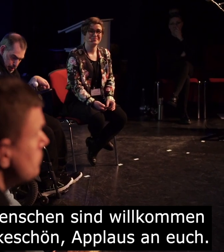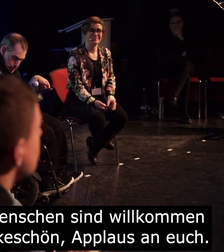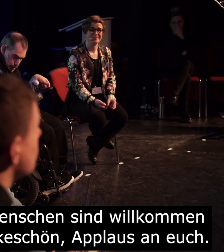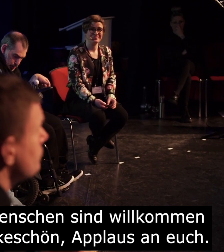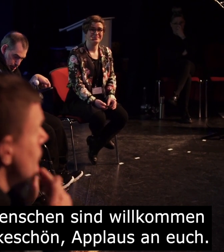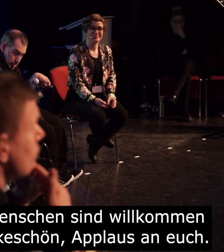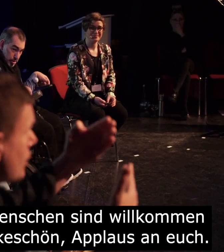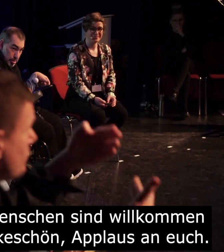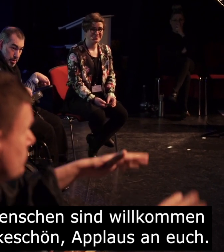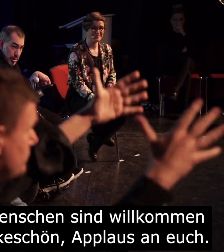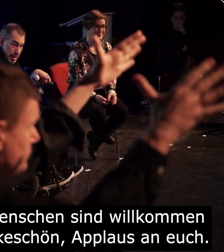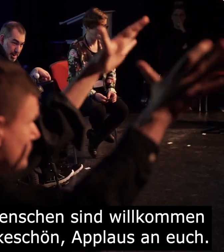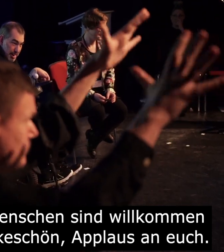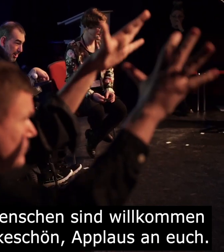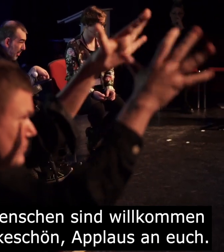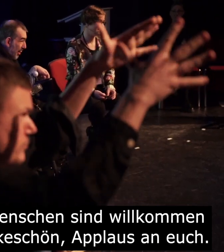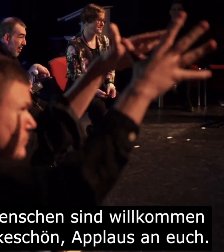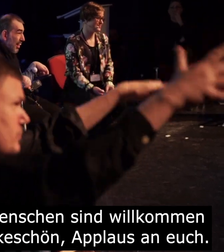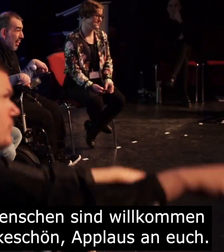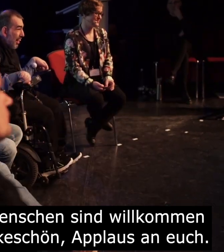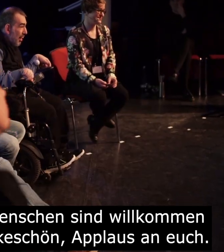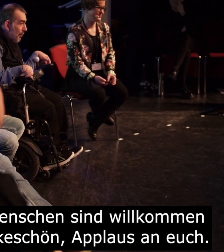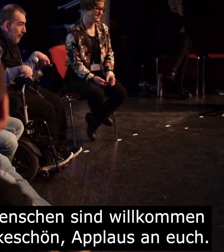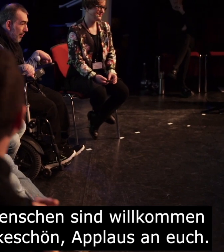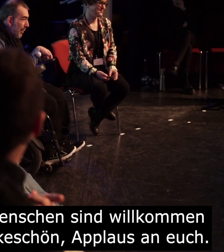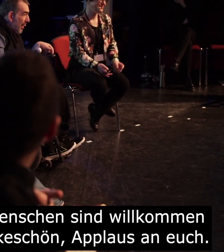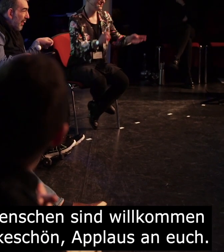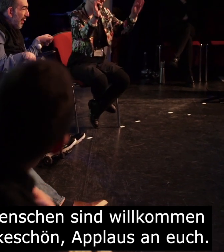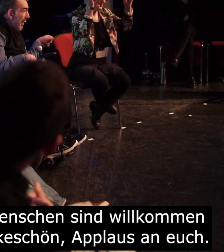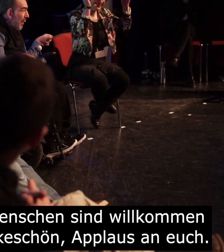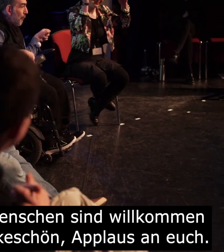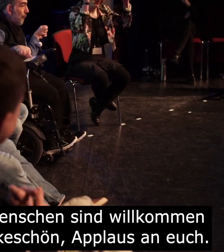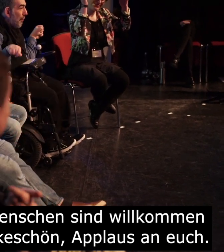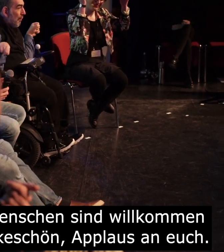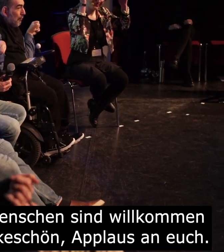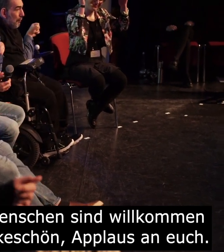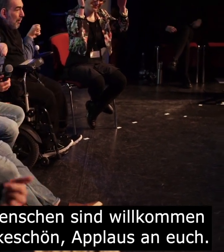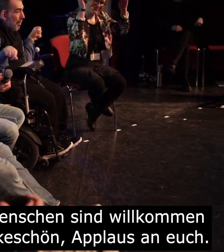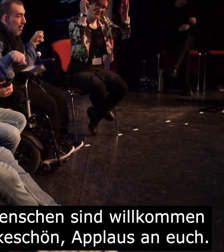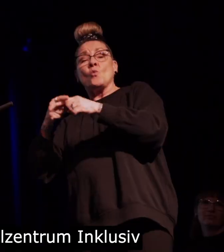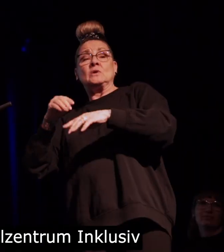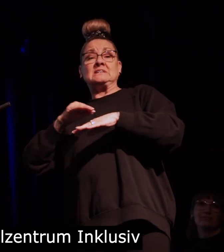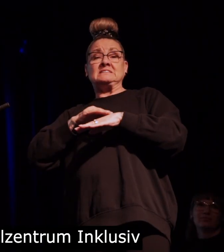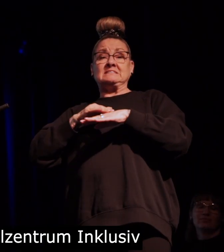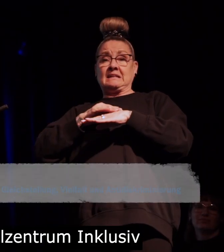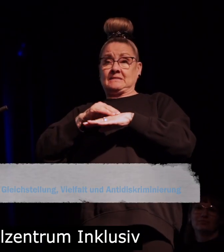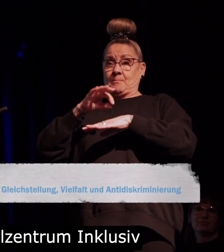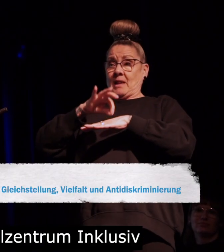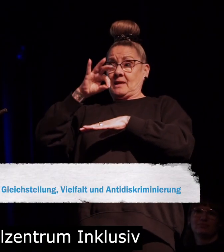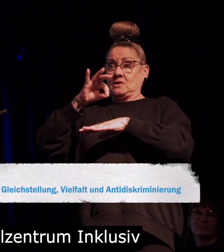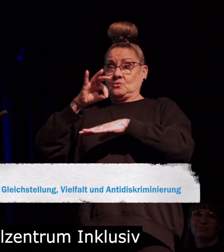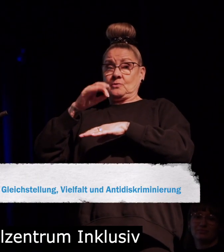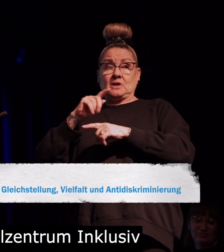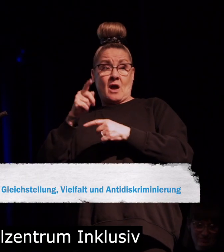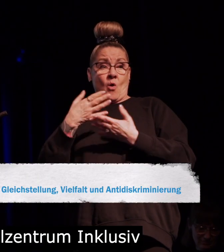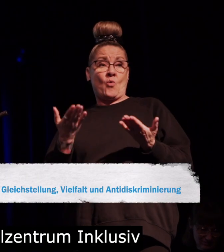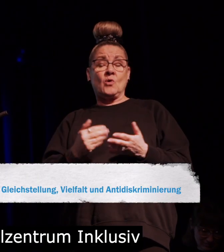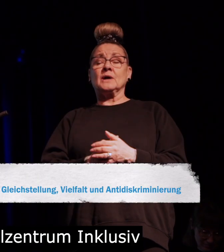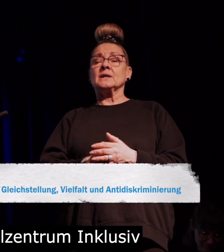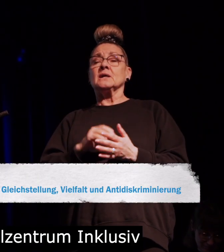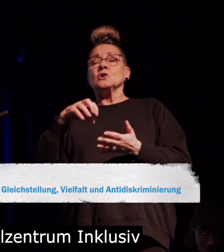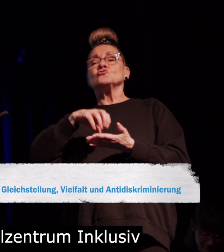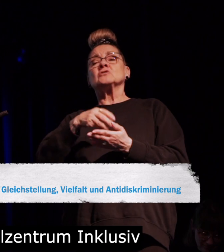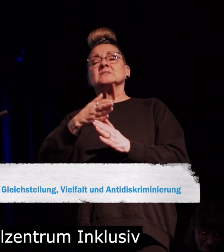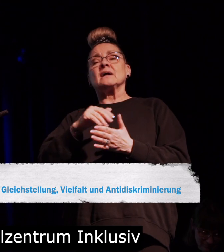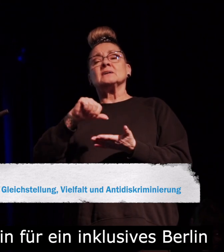Taube Menschen sind willkommen geheißen worden. Dankeschön. Applaus an euch. Das Projekt Stadtteilzentrum